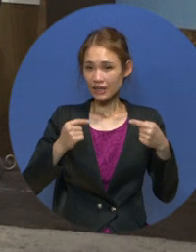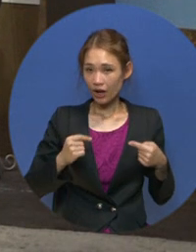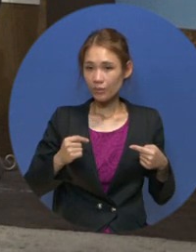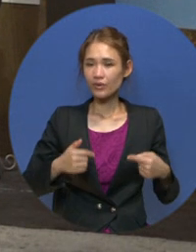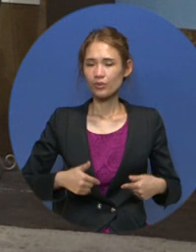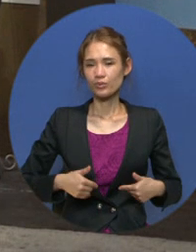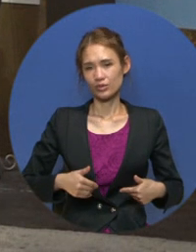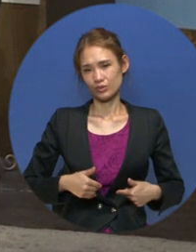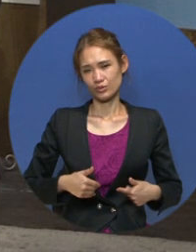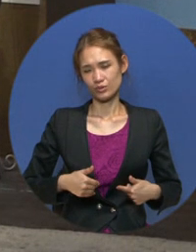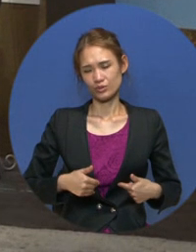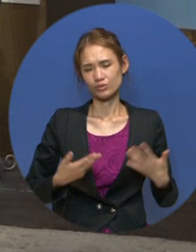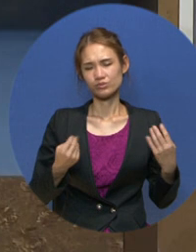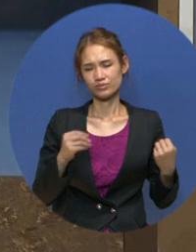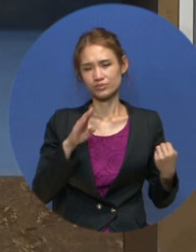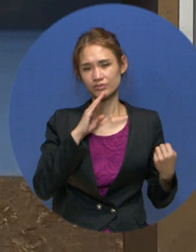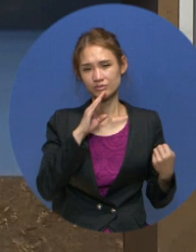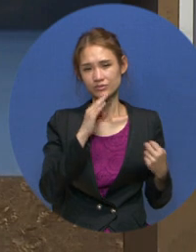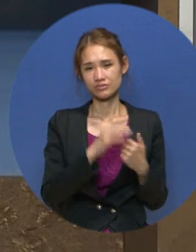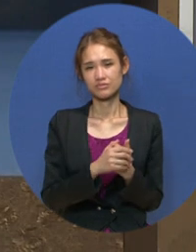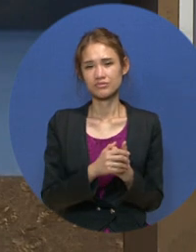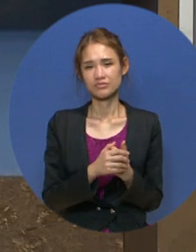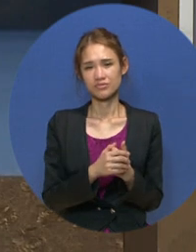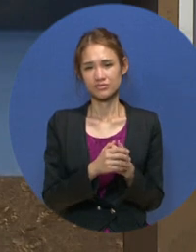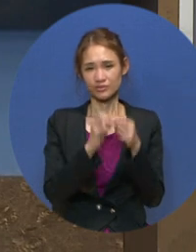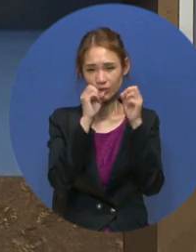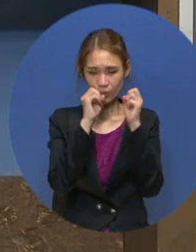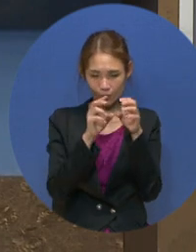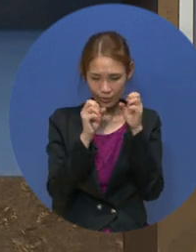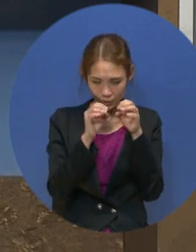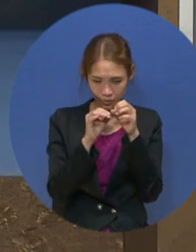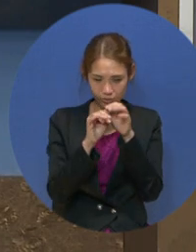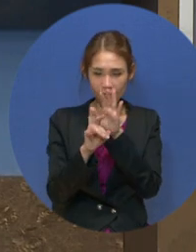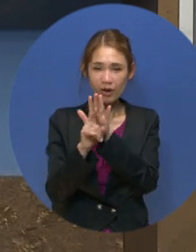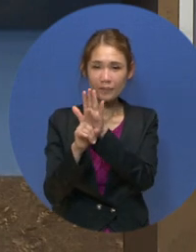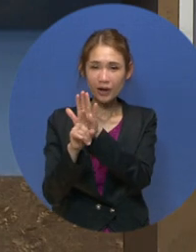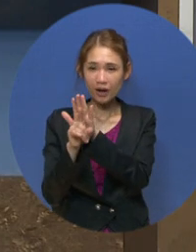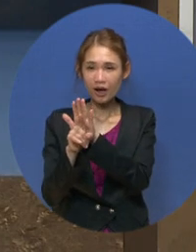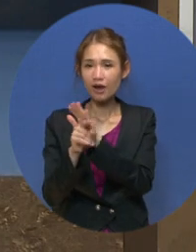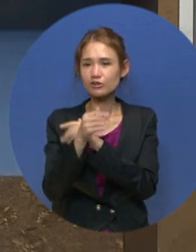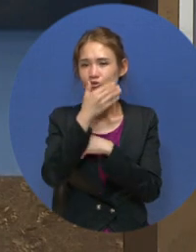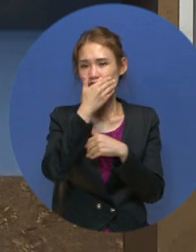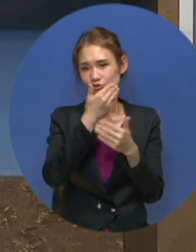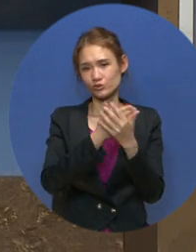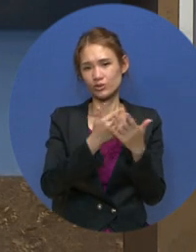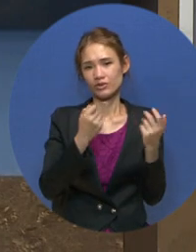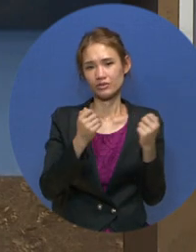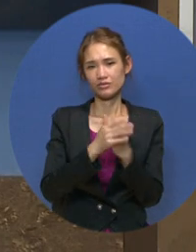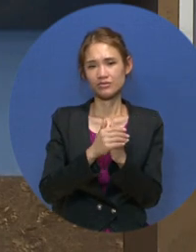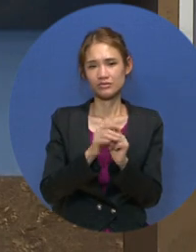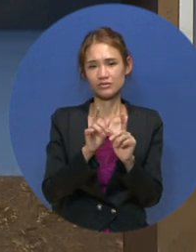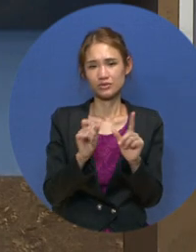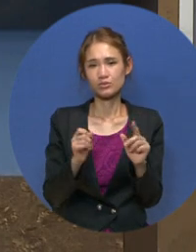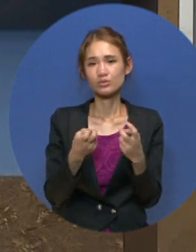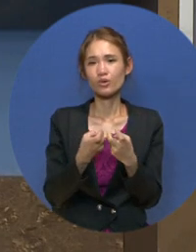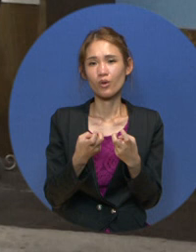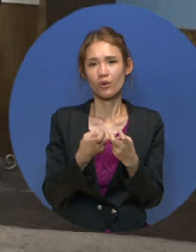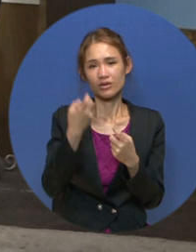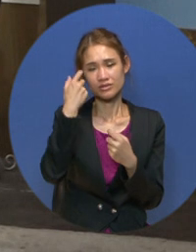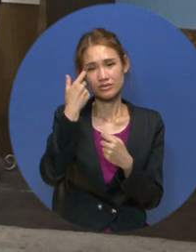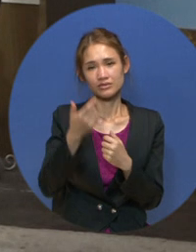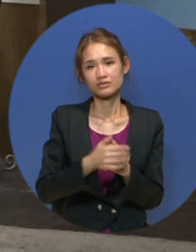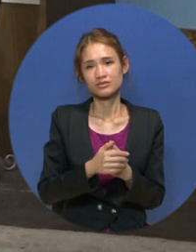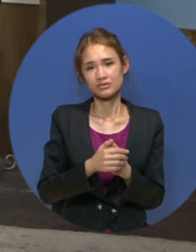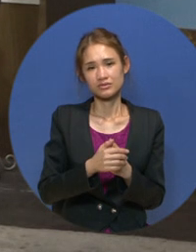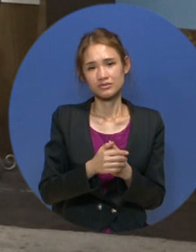필요로 하는 또 맞습니다. 사업이잖아요. 그렇다 보니까 홍보나 마케팅도 굉장히 중요할 것 같은데 이 맞습니다. 부분은 어떻게 하고 계신가요?